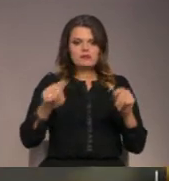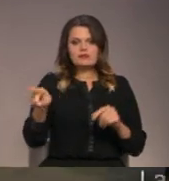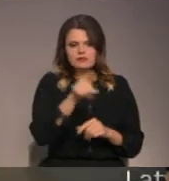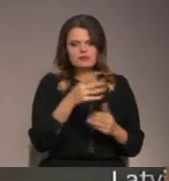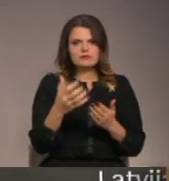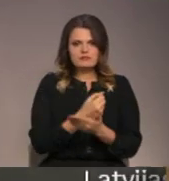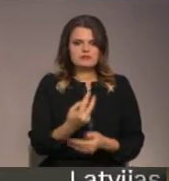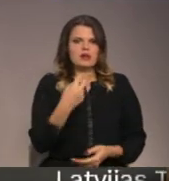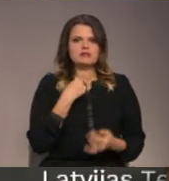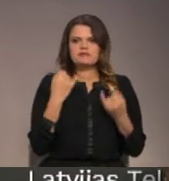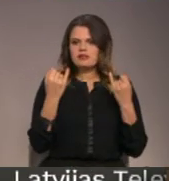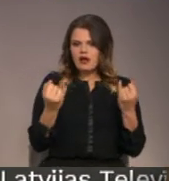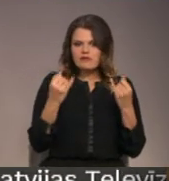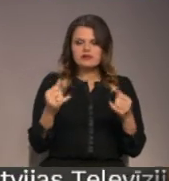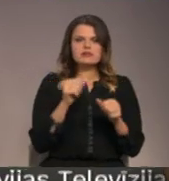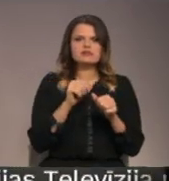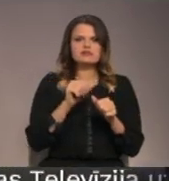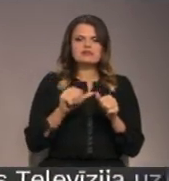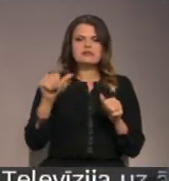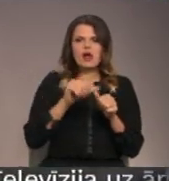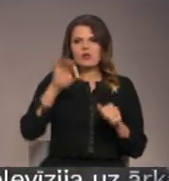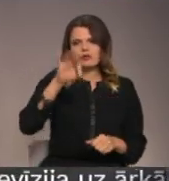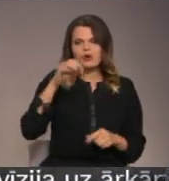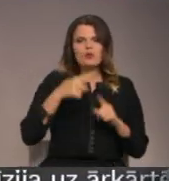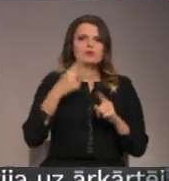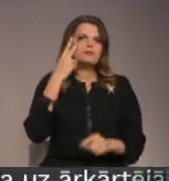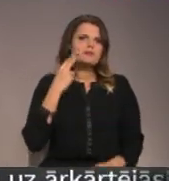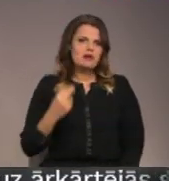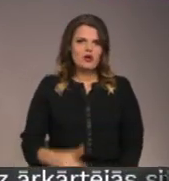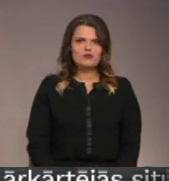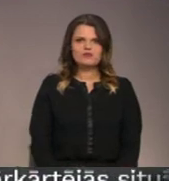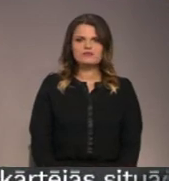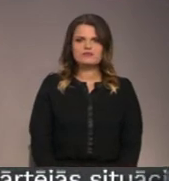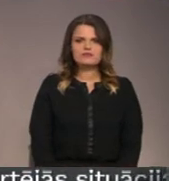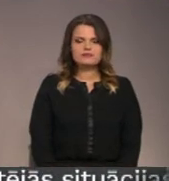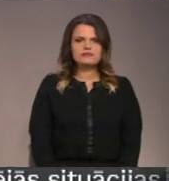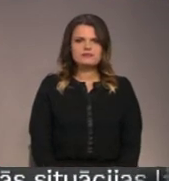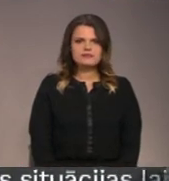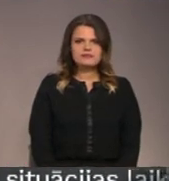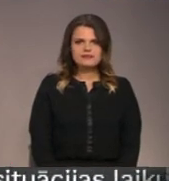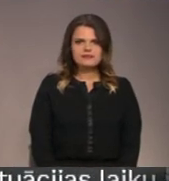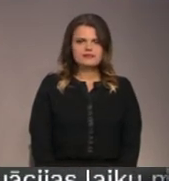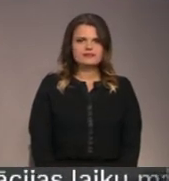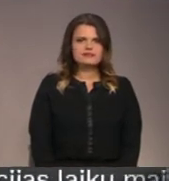tiek pie pārsteiguma dāvanas – zāļu tējas un medus. Aija Kīncīngus, Graudiņš, Ivans Milovs, Latvijas televīzija.